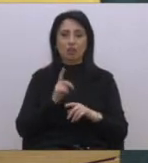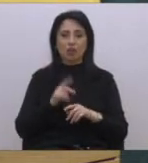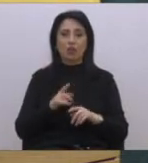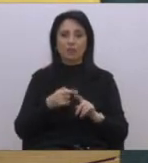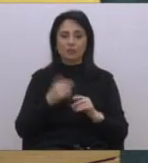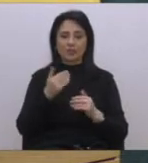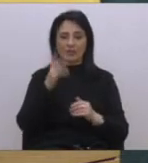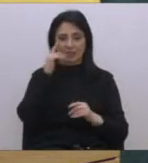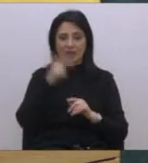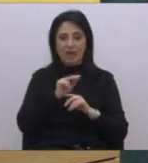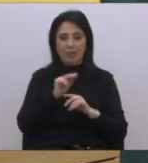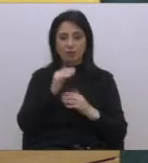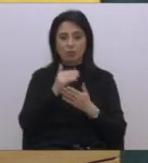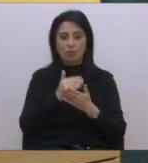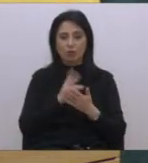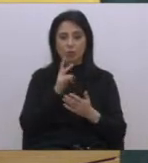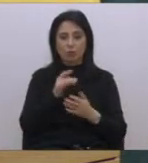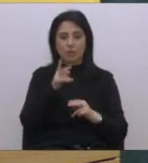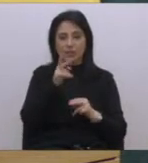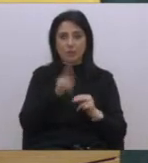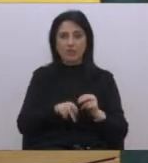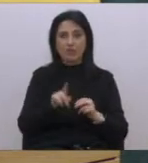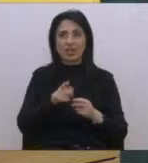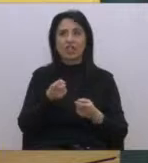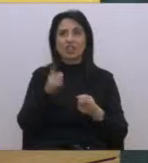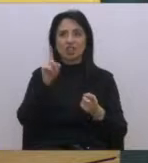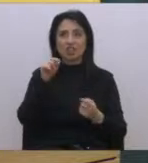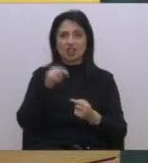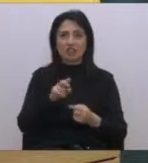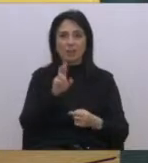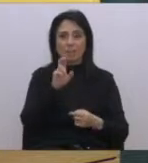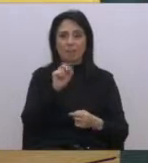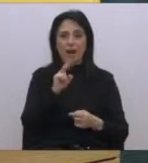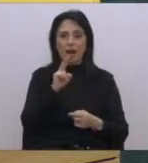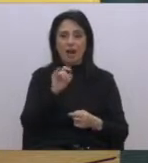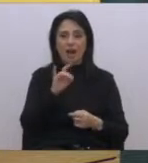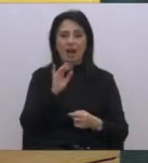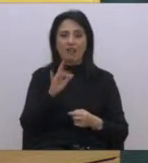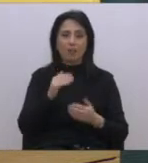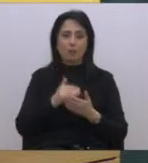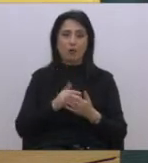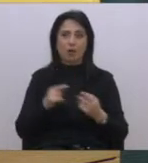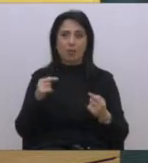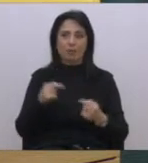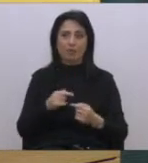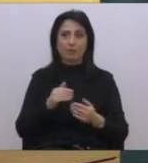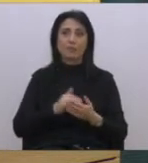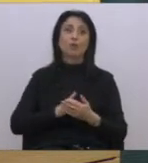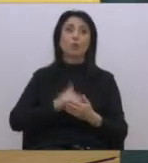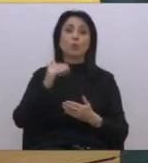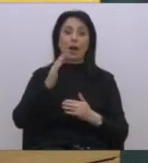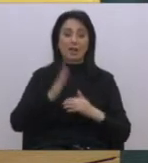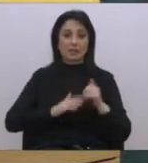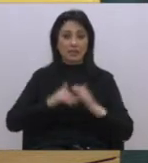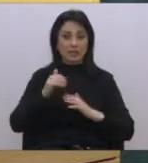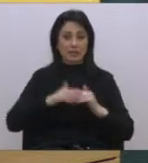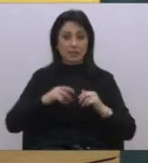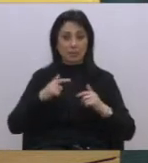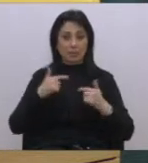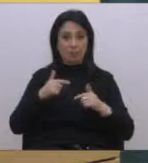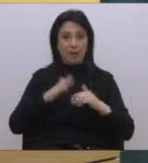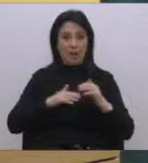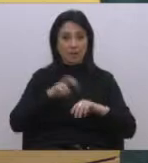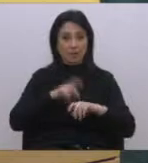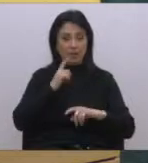ექთნის საგანმანათლებლო პროგრამის კურსდამთავრებული, რაც შეეფერება ბაკალავრიატის პროგრამას. Უმაღლესი კატეგორიის პრაქტიკის